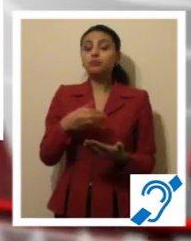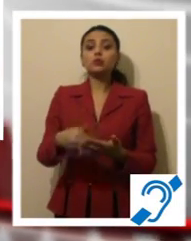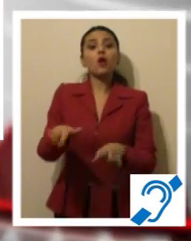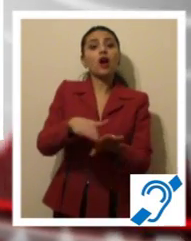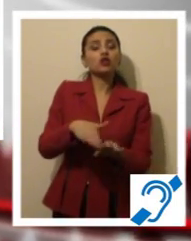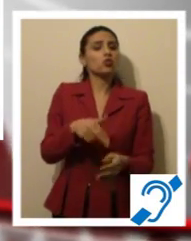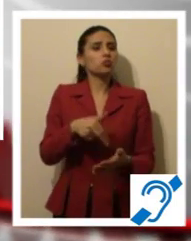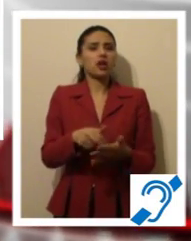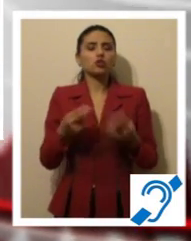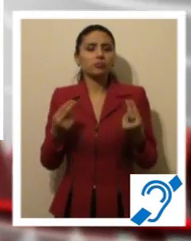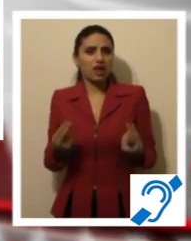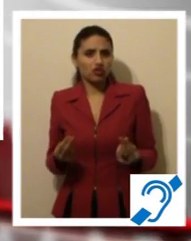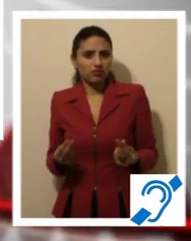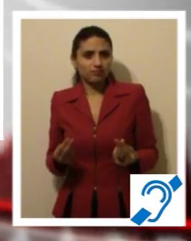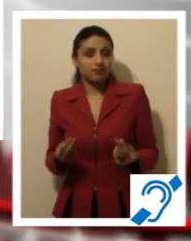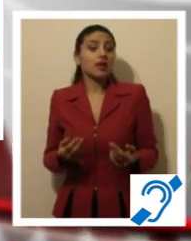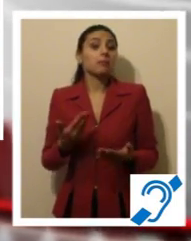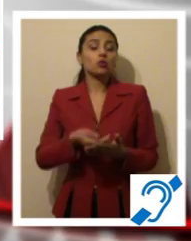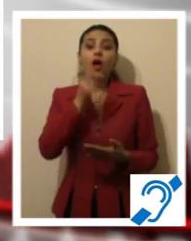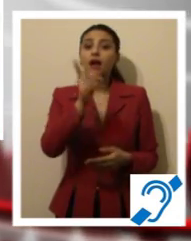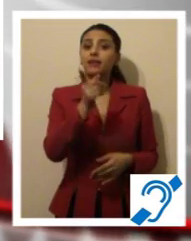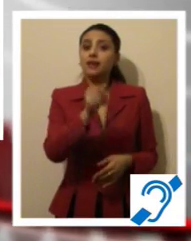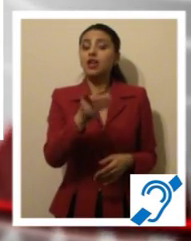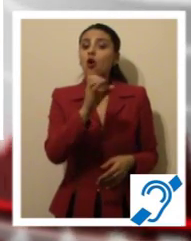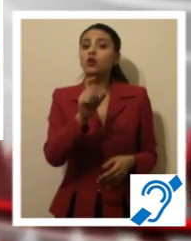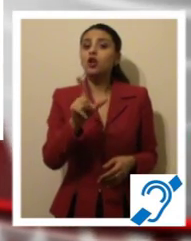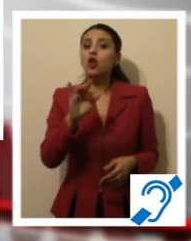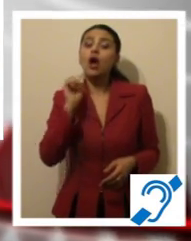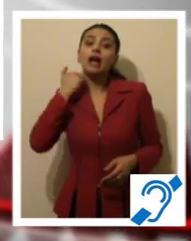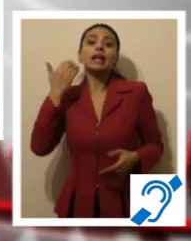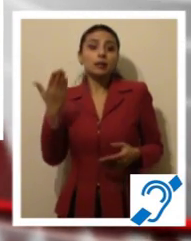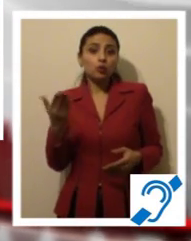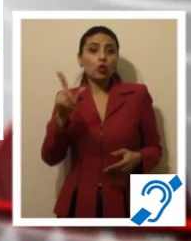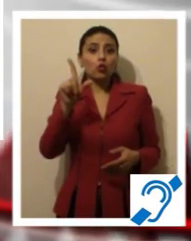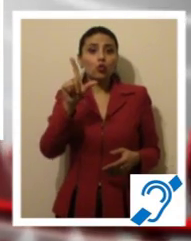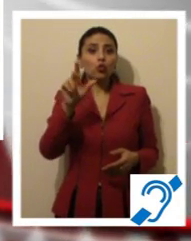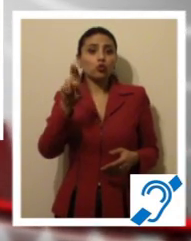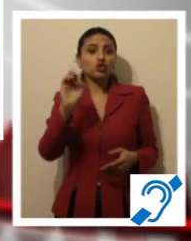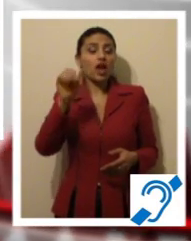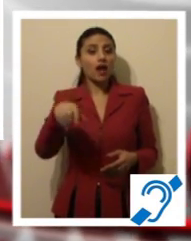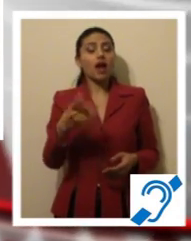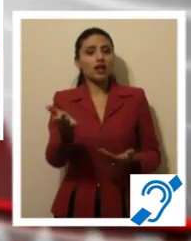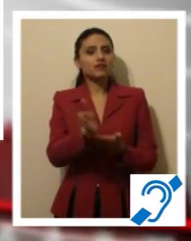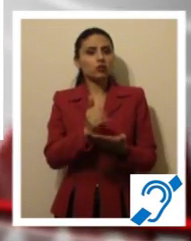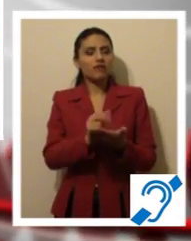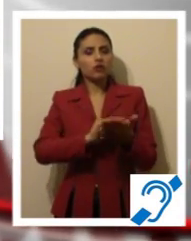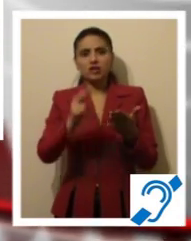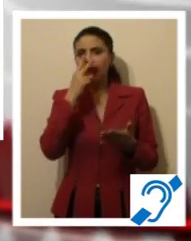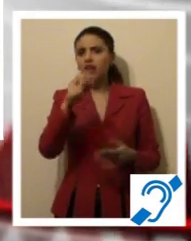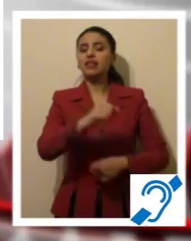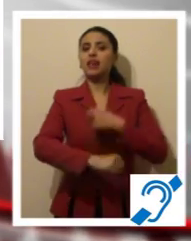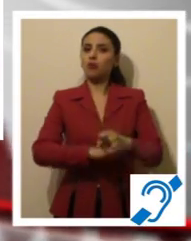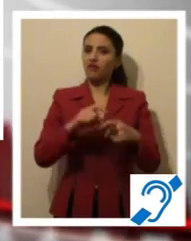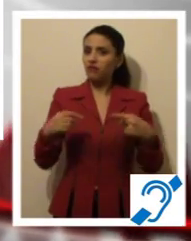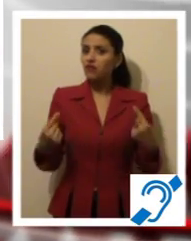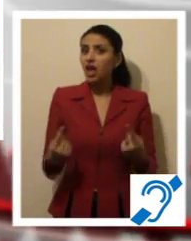nu merg așa cum trebuie. Ca o atenționare, consilierul local Câmpul Ungean, Lucian Ionescu, i-a sfătuit pe funcționari să-și vadă de treburile lor pe